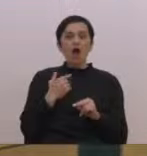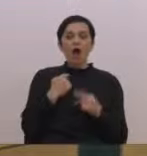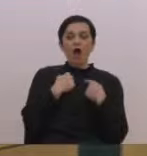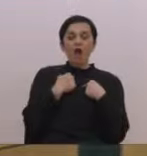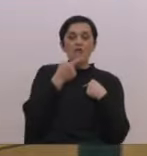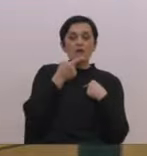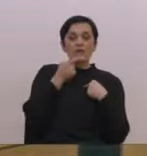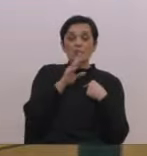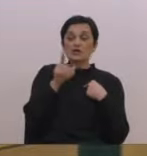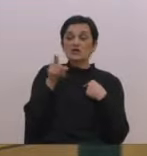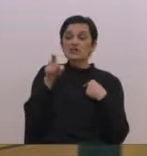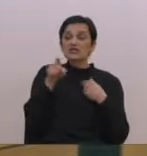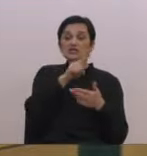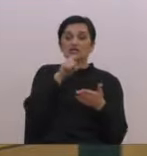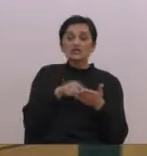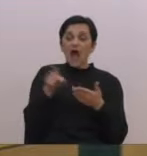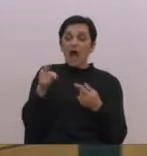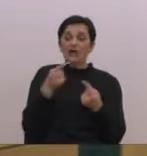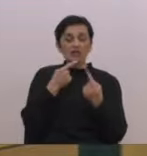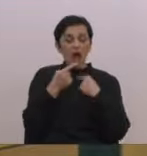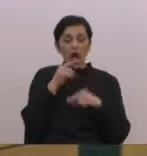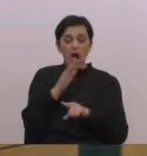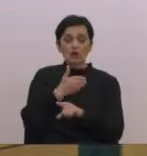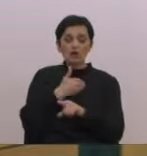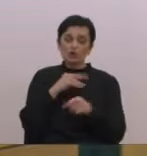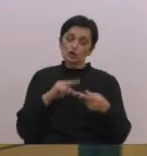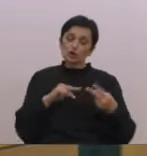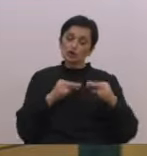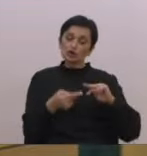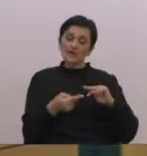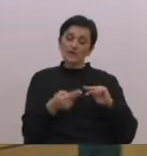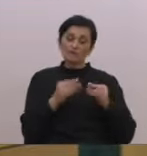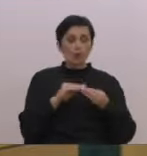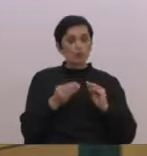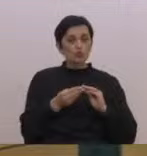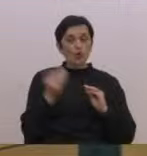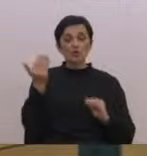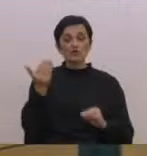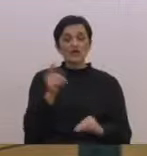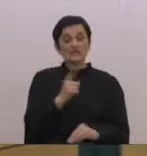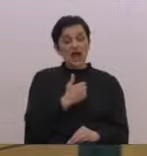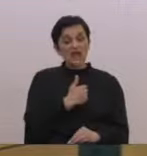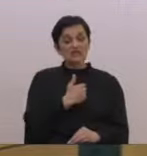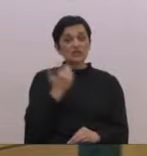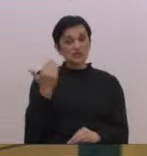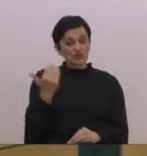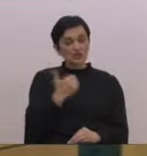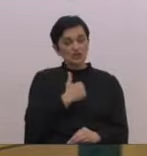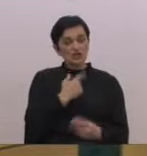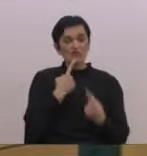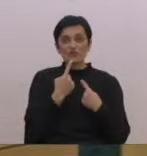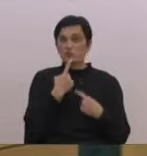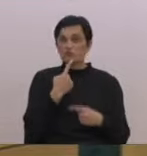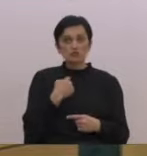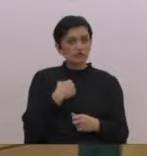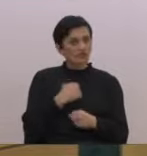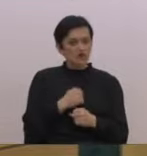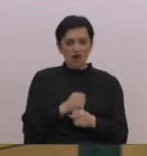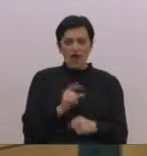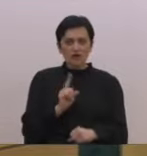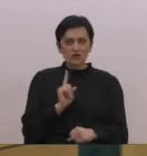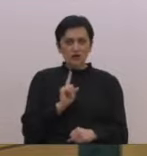ამუჩემება, რომ ამ საკითხებზე არ ვილაპარაკოთ, შევცვალოთ პრობლემა და თქვენ რაც გინდათ და თქვენ რაც გინდათ იმაზე ვილაპარაკოთ. ამას არ გავაკეთებთ, იმიტომ